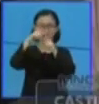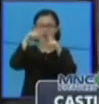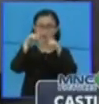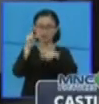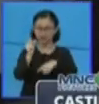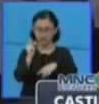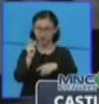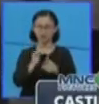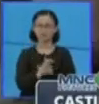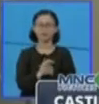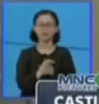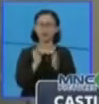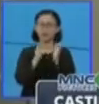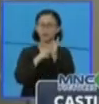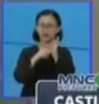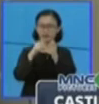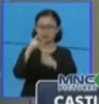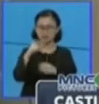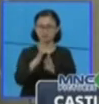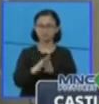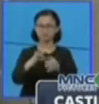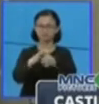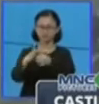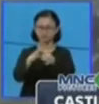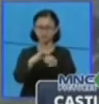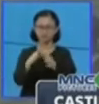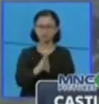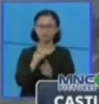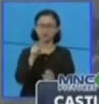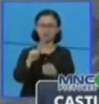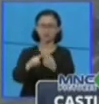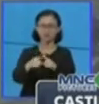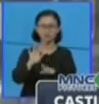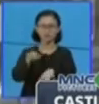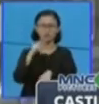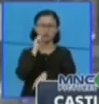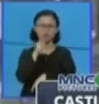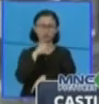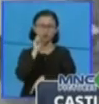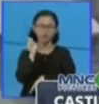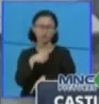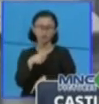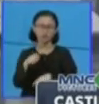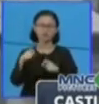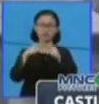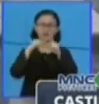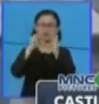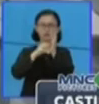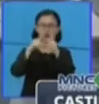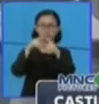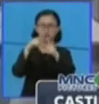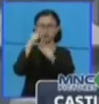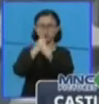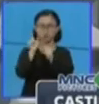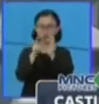Utara, MNC Peduli menggelar operasi katarak gratis bagi warga lansia Kota Siantar dan Kabupaten Simalungun.